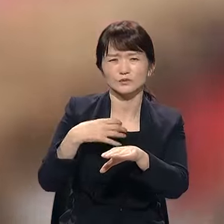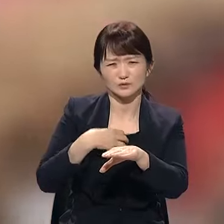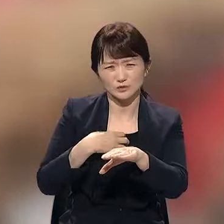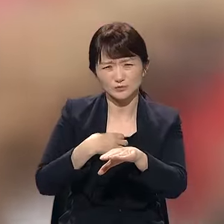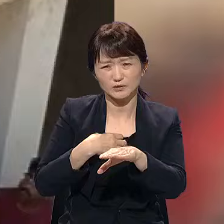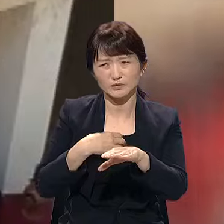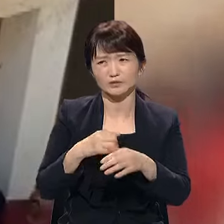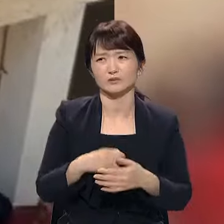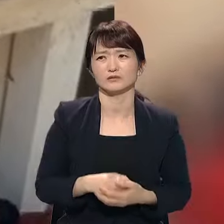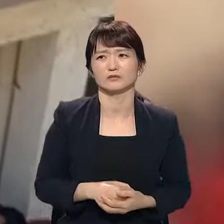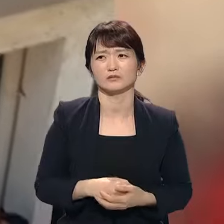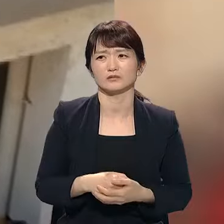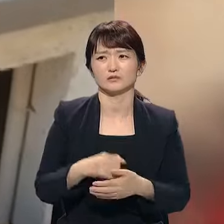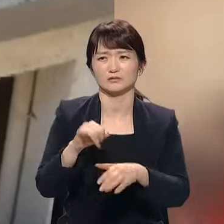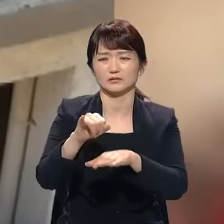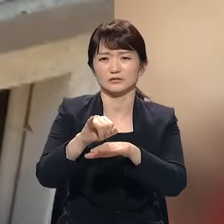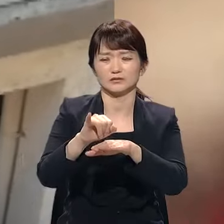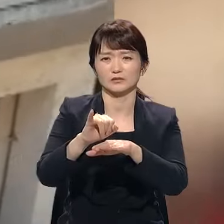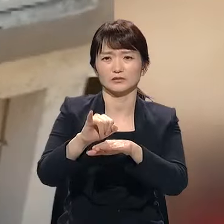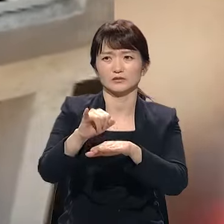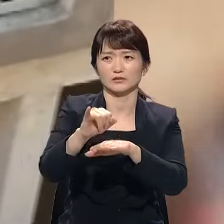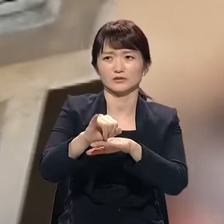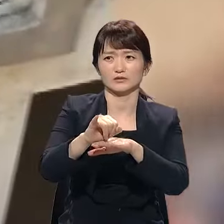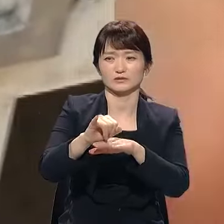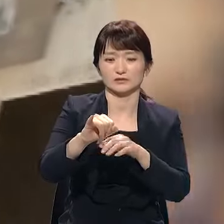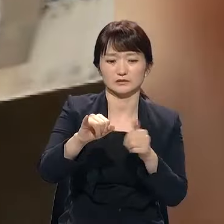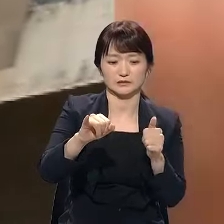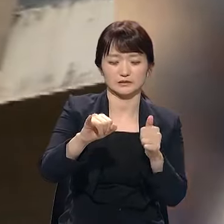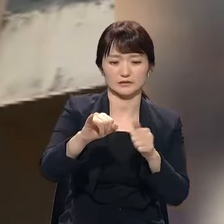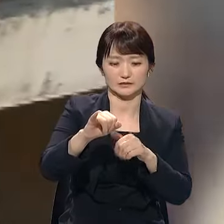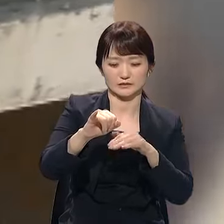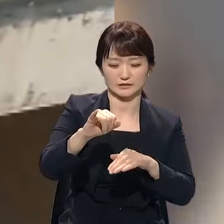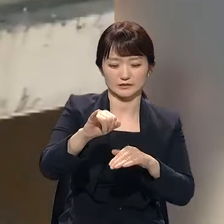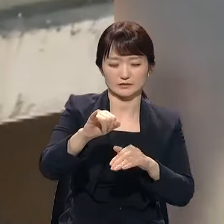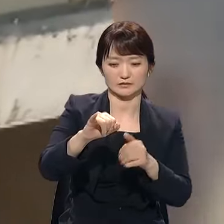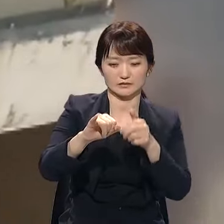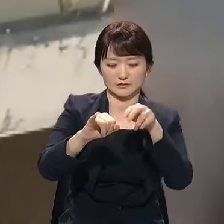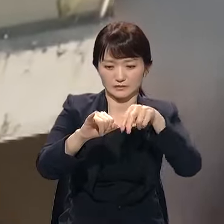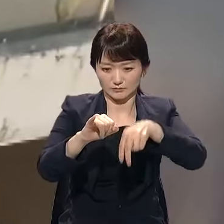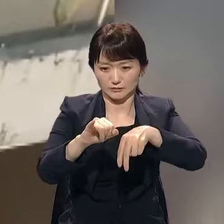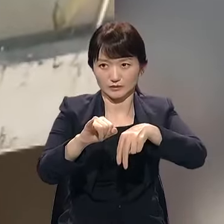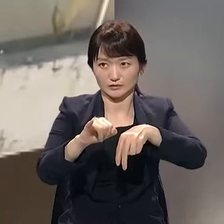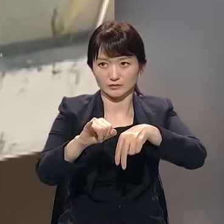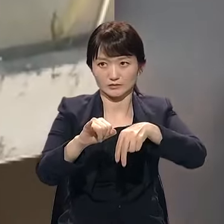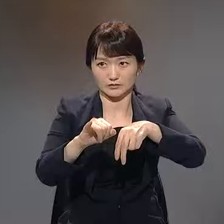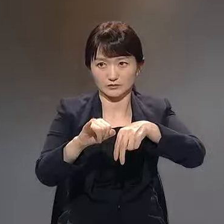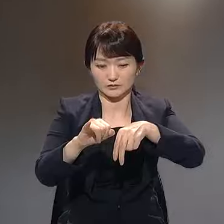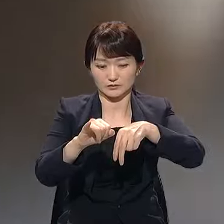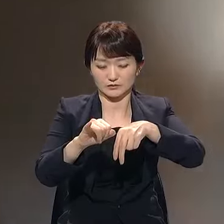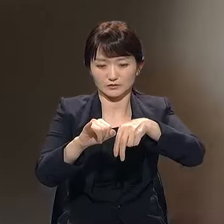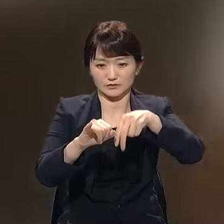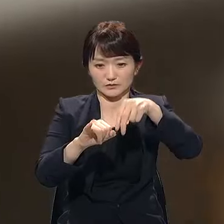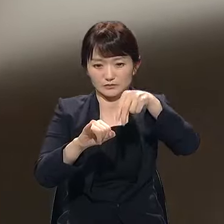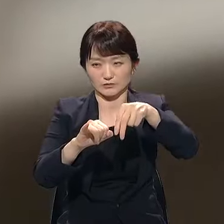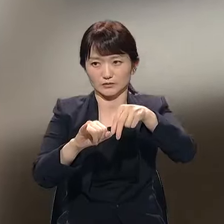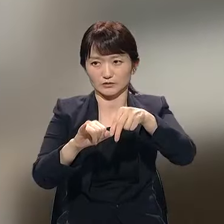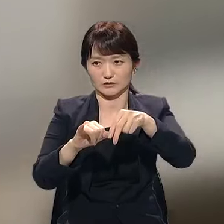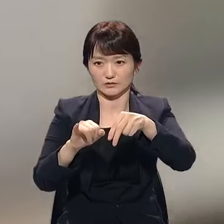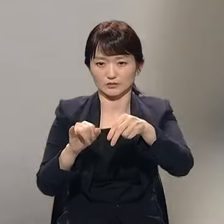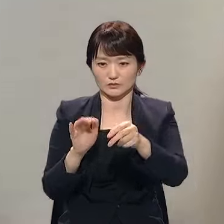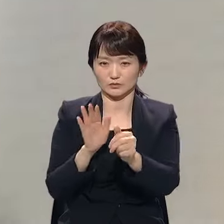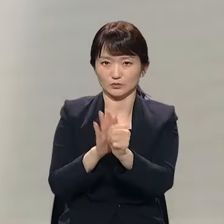있습니다. 움직이지 마라. 이때 한 남성이 창틀을 밟고 올라섭니다. 다른 이웃들은 떨어지지 않게 이 남성의 몸을 꼭